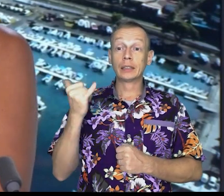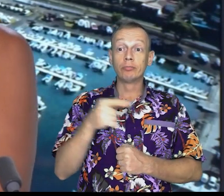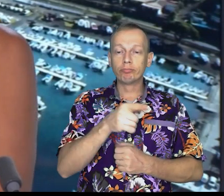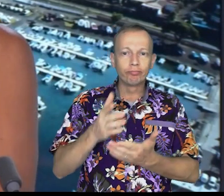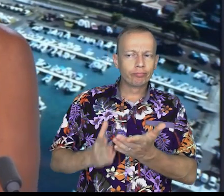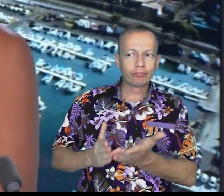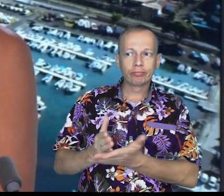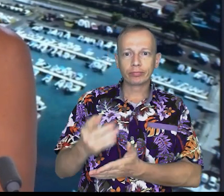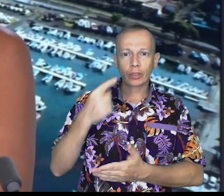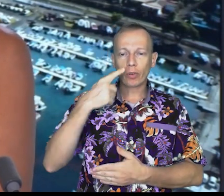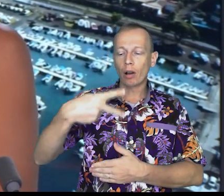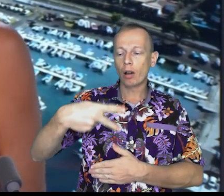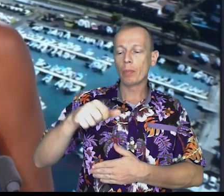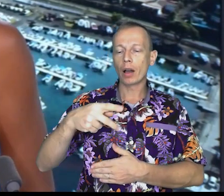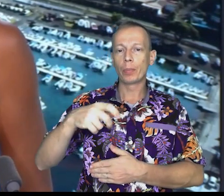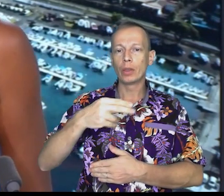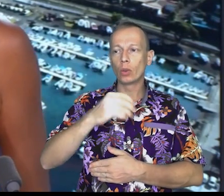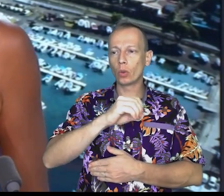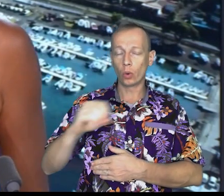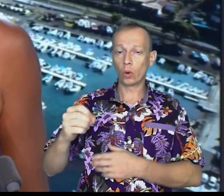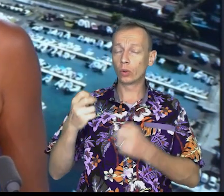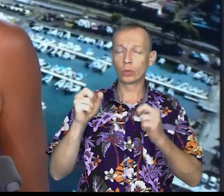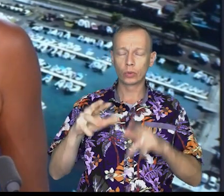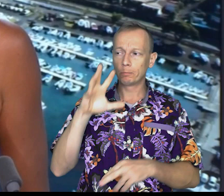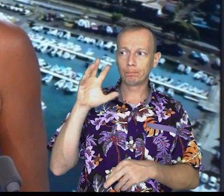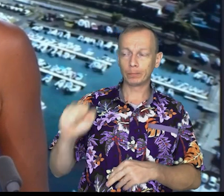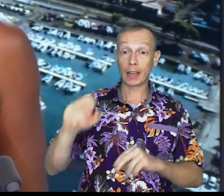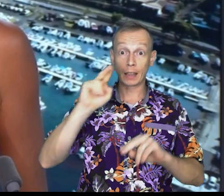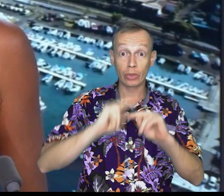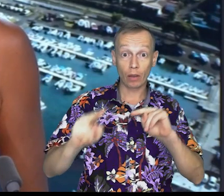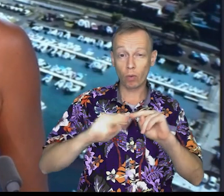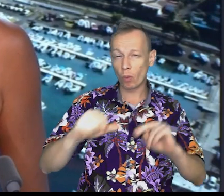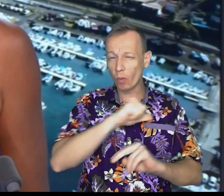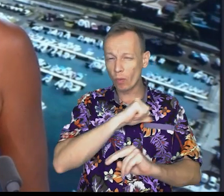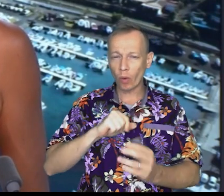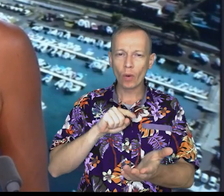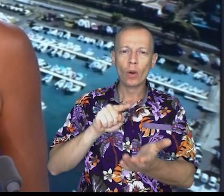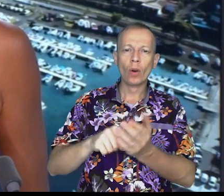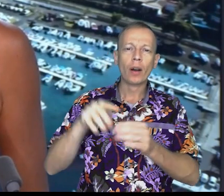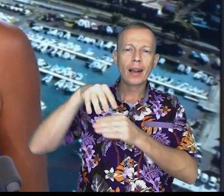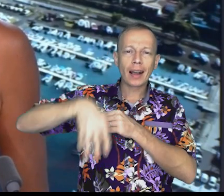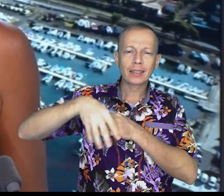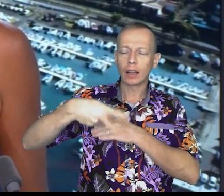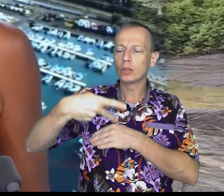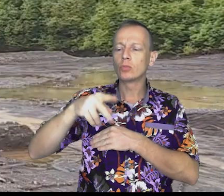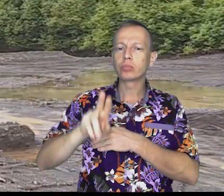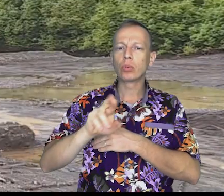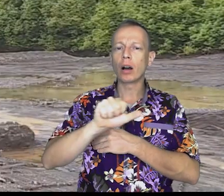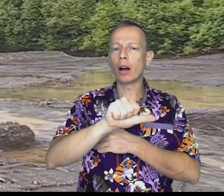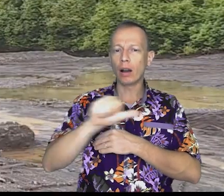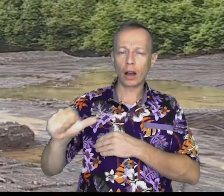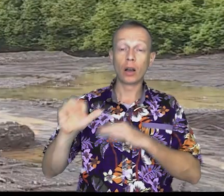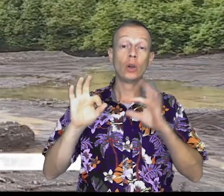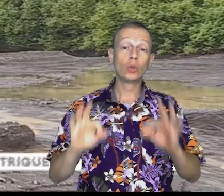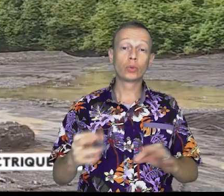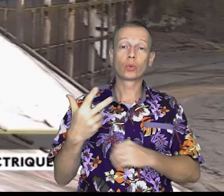le PNU en ce moment, vous noterez certainement de gros travaux en cours au niveau de la cascade Pouraha. Et depuis trois semaines, les équipes